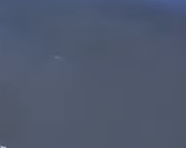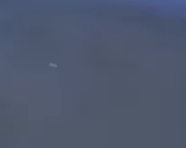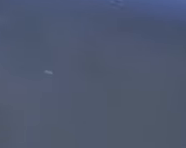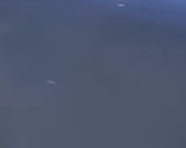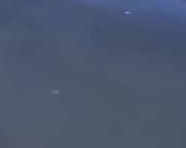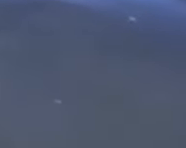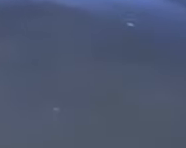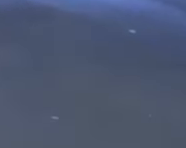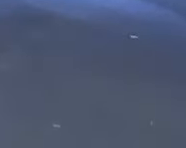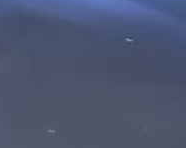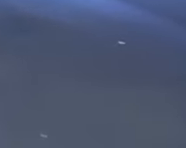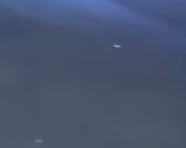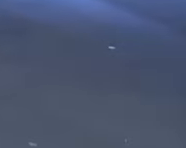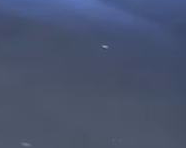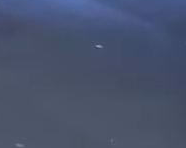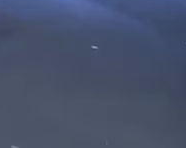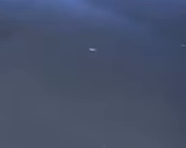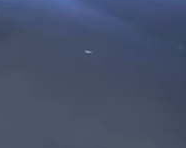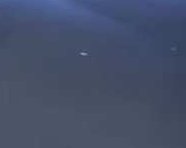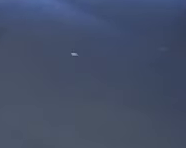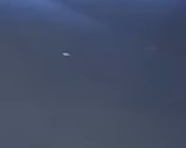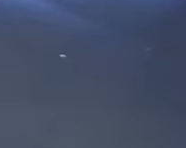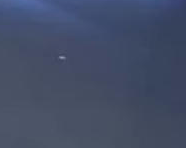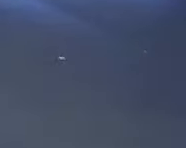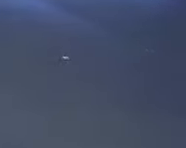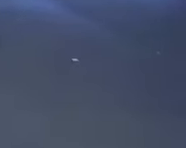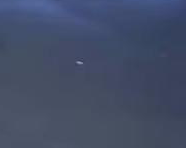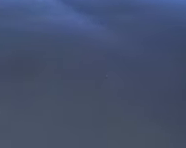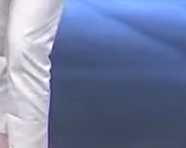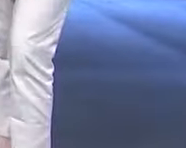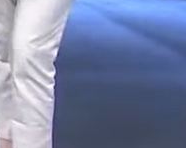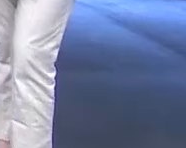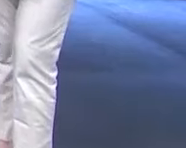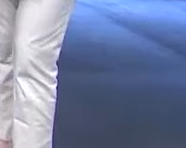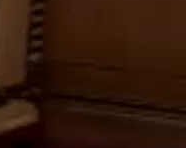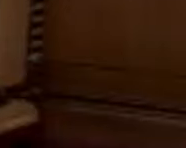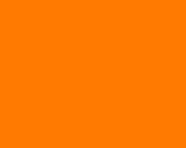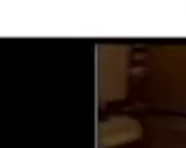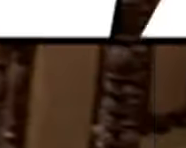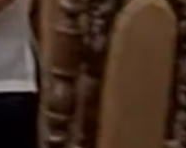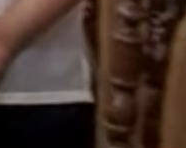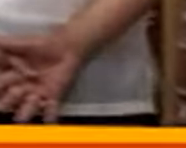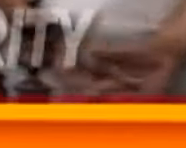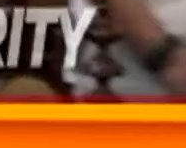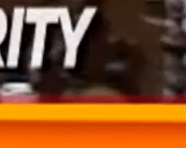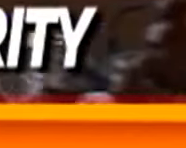Magandang hapon, Pilipinas. Narito na ang malalaking balita sa Frontline.